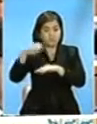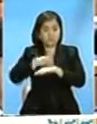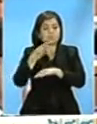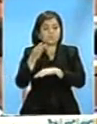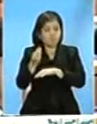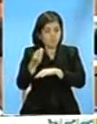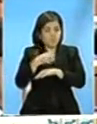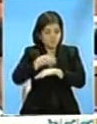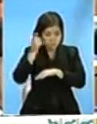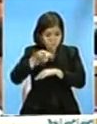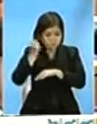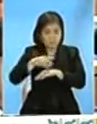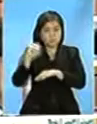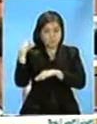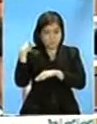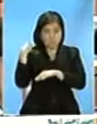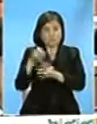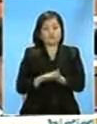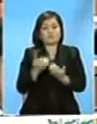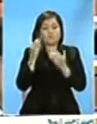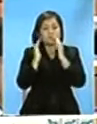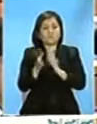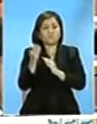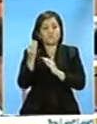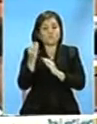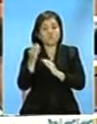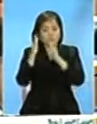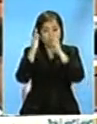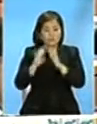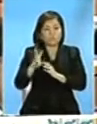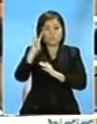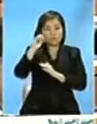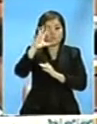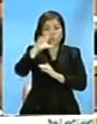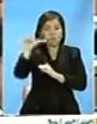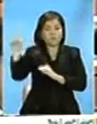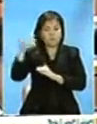งไม่ได้แต่ว่าโดยหลักการมันใช่ก็คือว่าอยากได้สว65ล้านคน